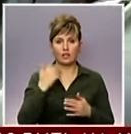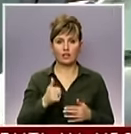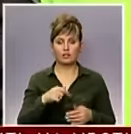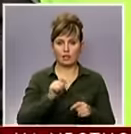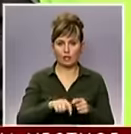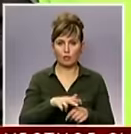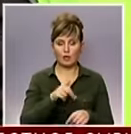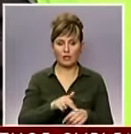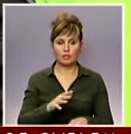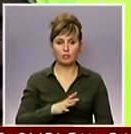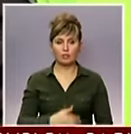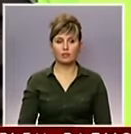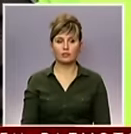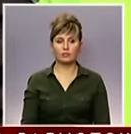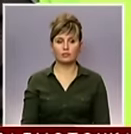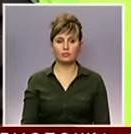рейда полиции.